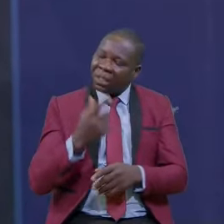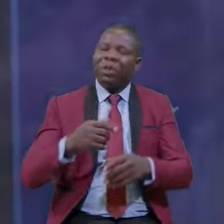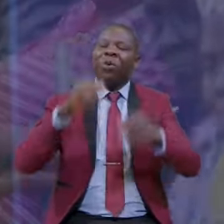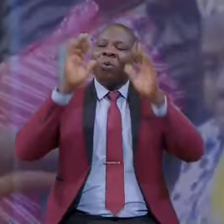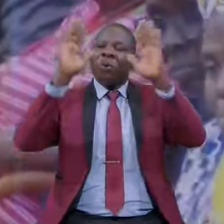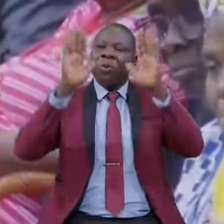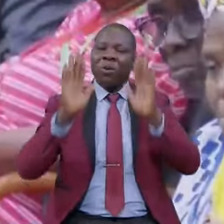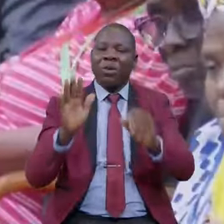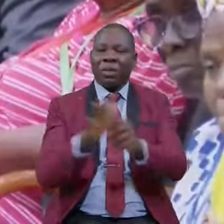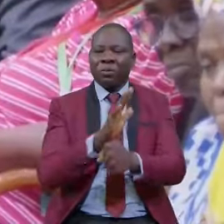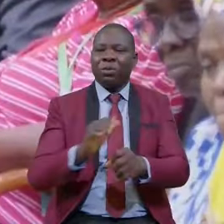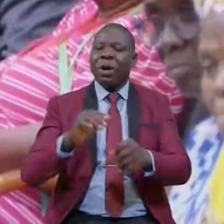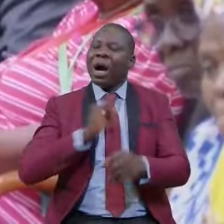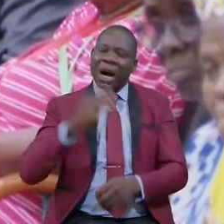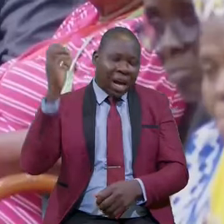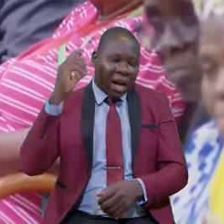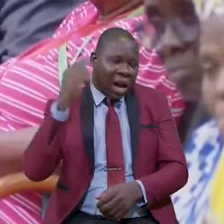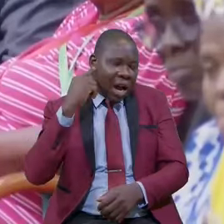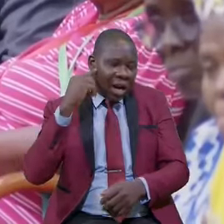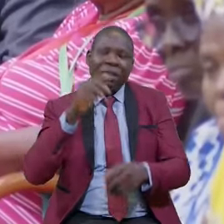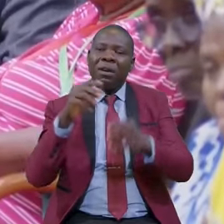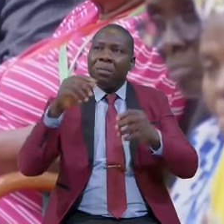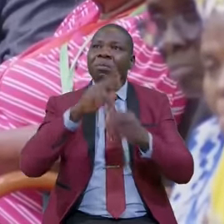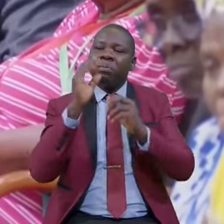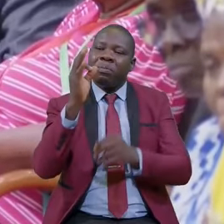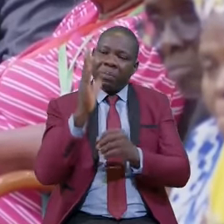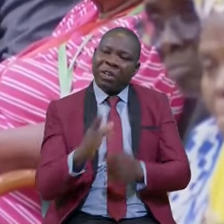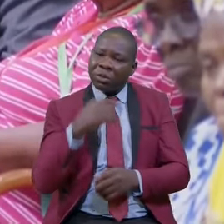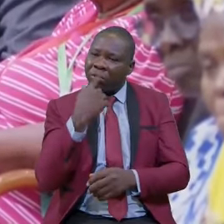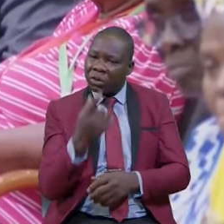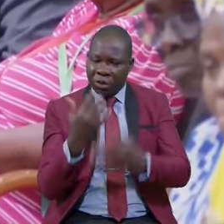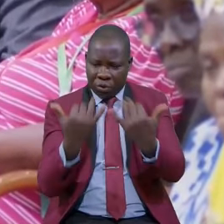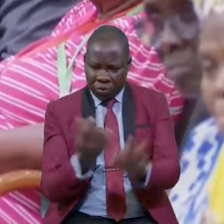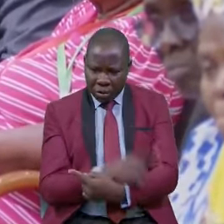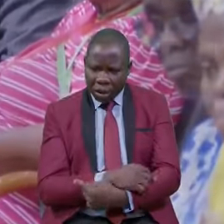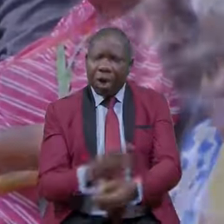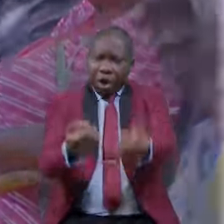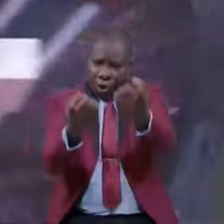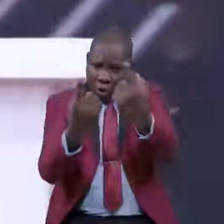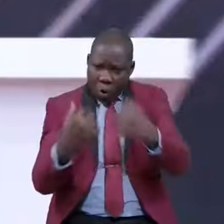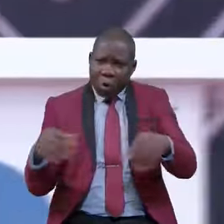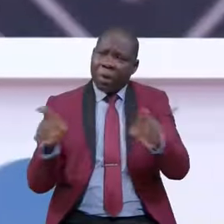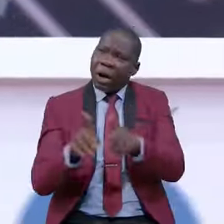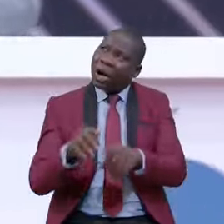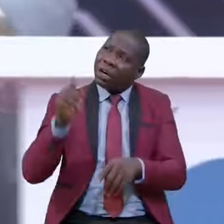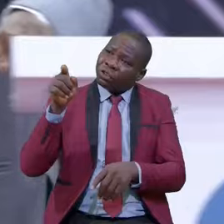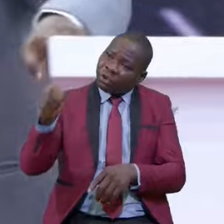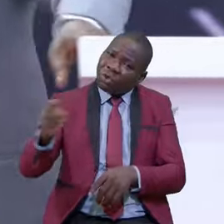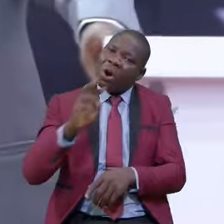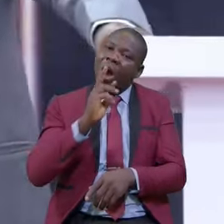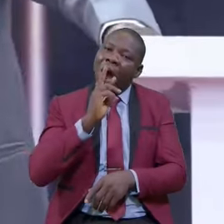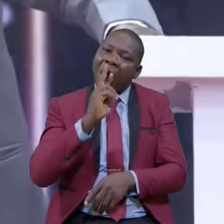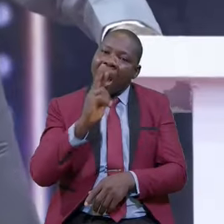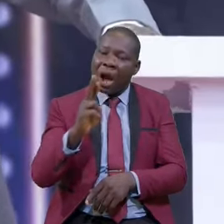pasteur dire, aujourd'hui, venez tel que vous êtes. Mais ils n'écoutent pas, ils n'écoutent pas tout le